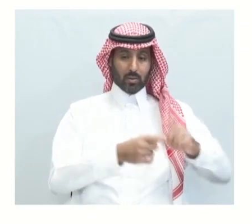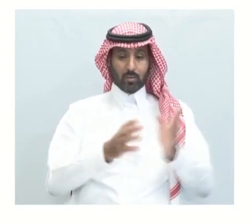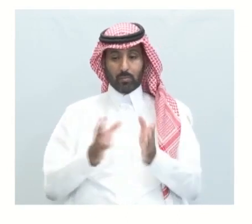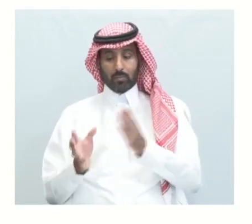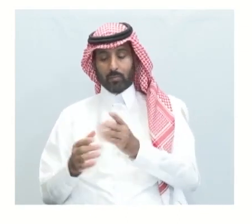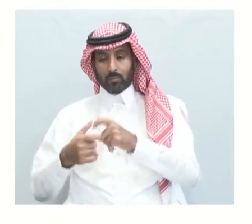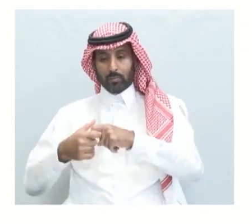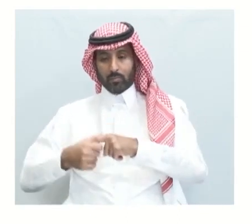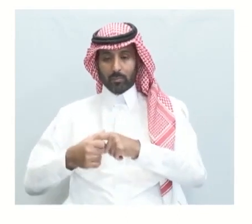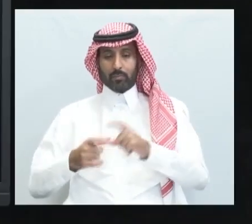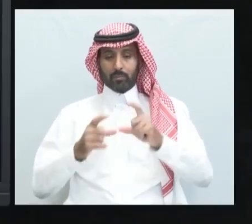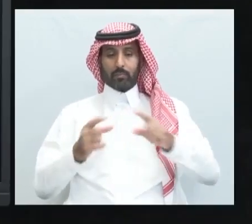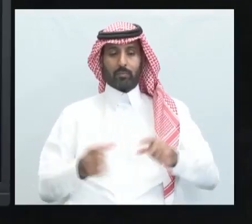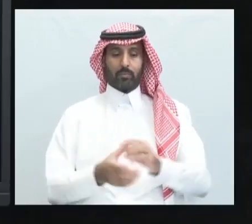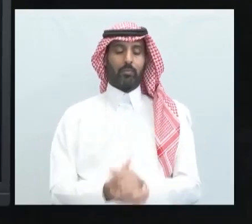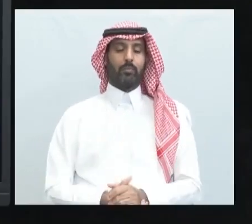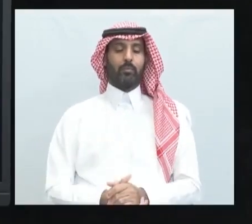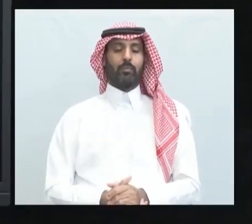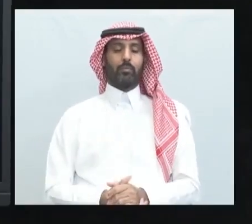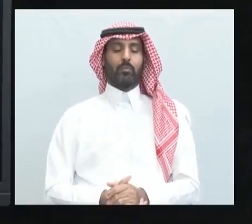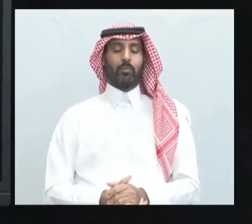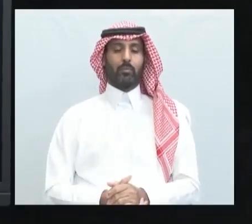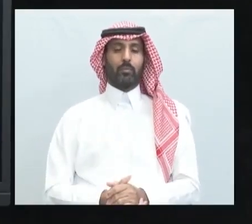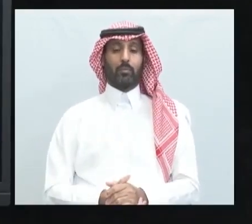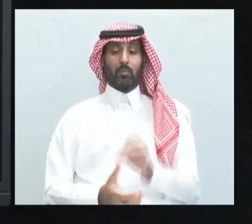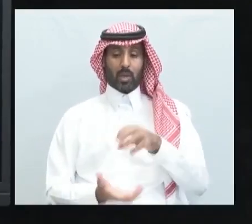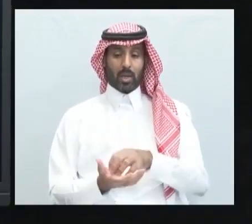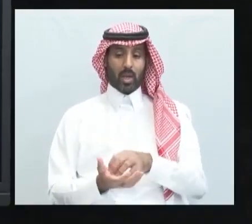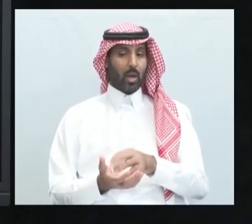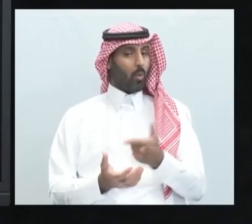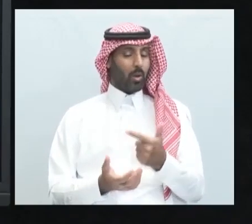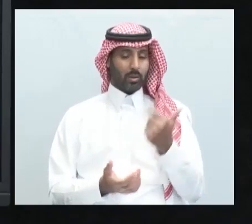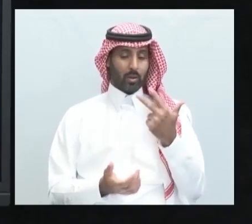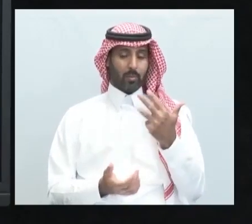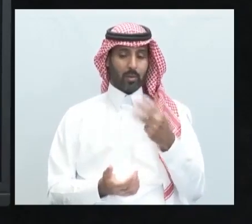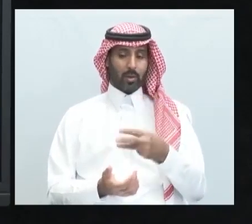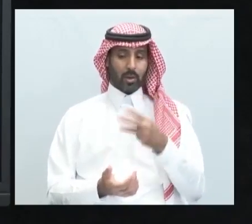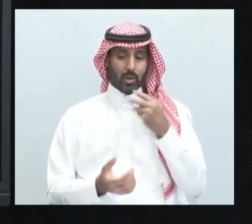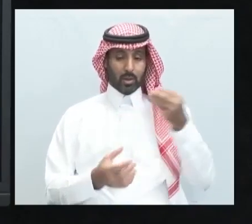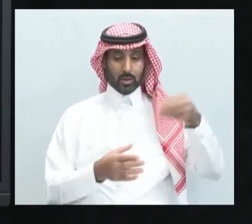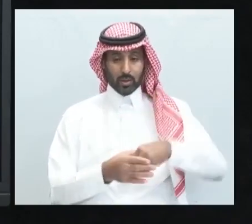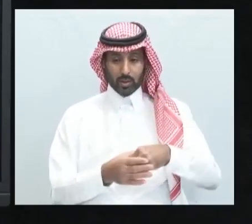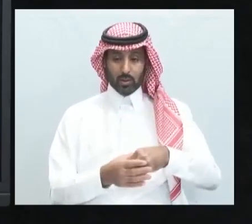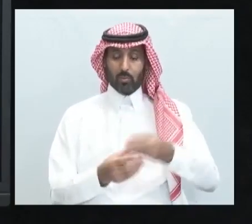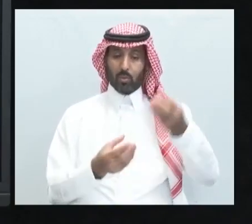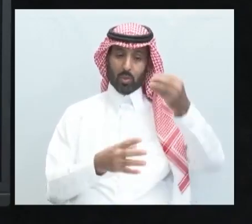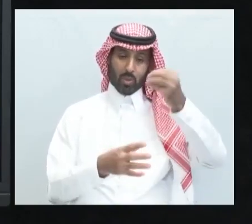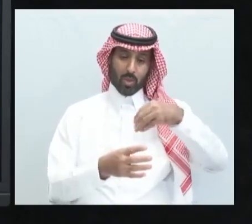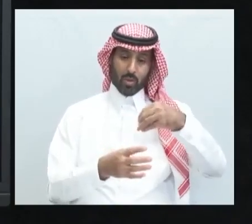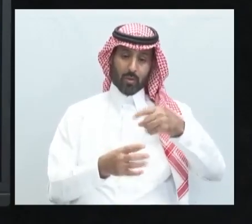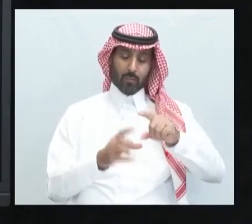السابقه هكذا تحدد مكان هذه العقده اللي 37 كعقده دخيله او مضافه